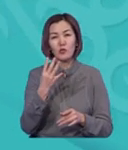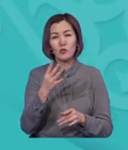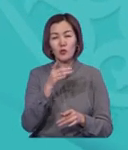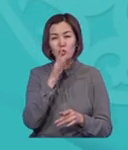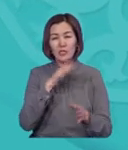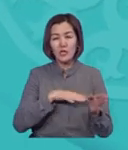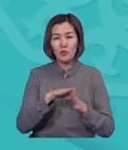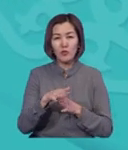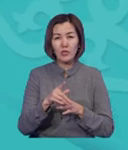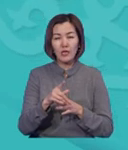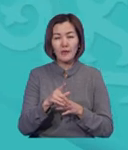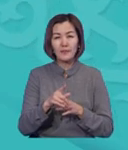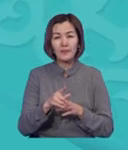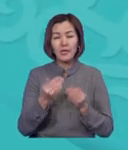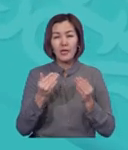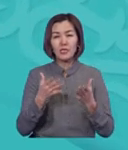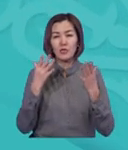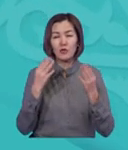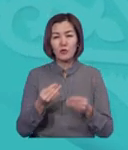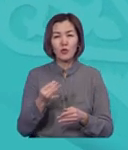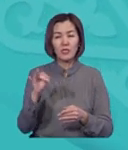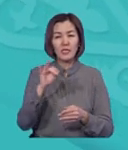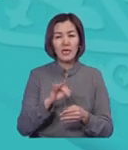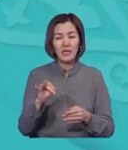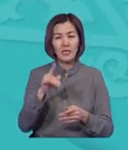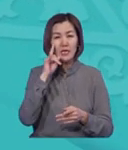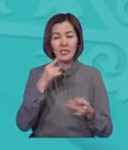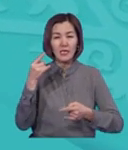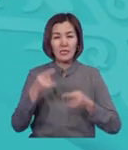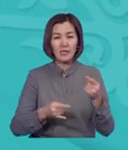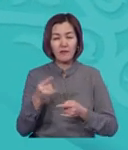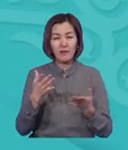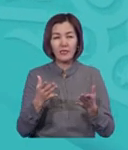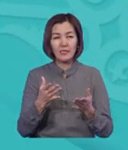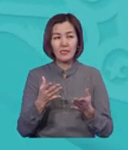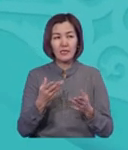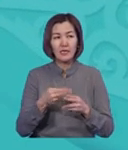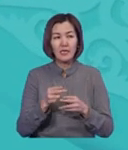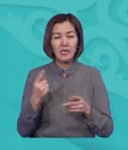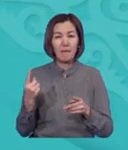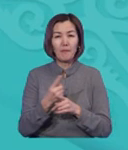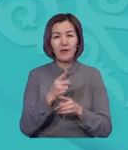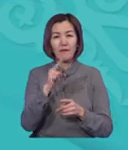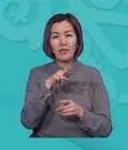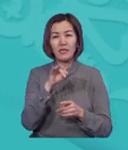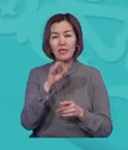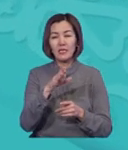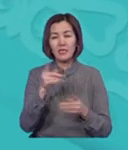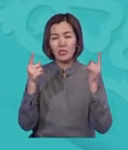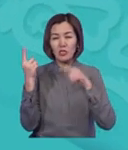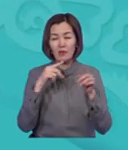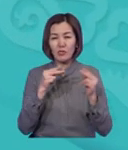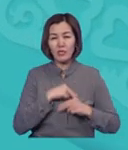толды. Тұтас бір дәуірдің таспадағы тарихын құрайтын қазақ телевизиясы мен оның бастауында тұрған тұңғыш диктордың шығармашылығы мен